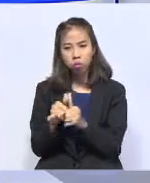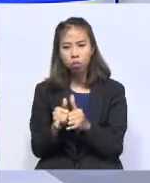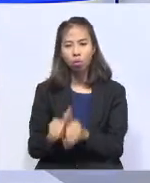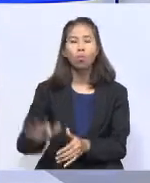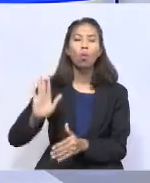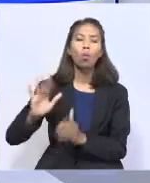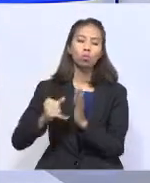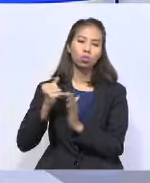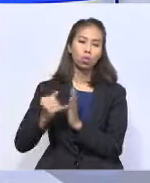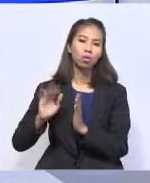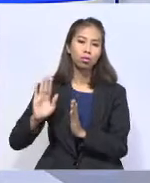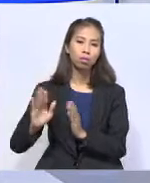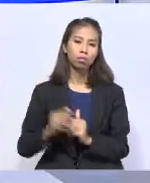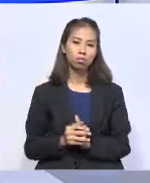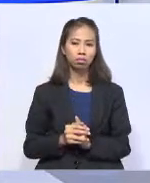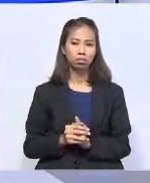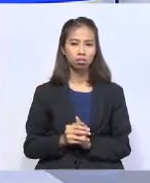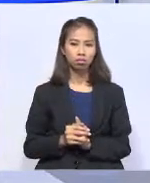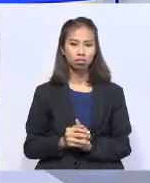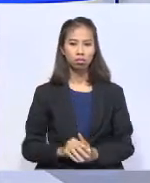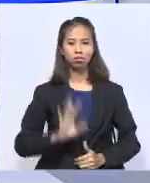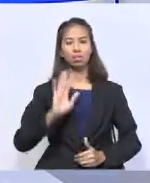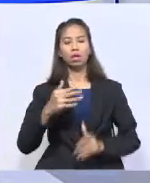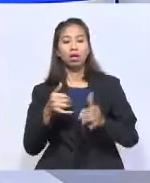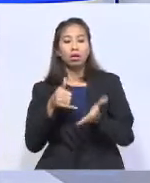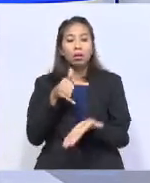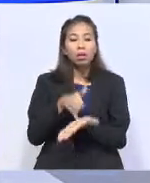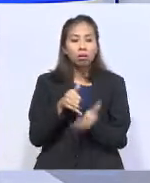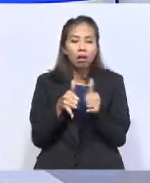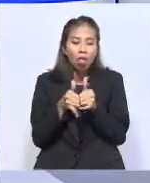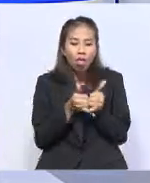มประเพณีของทางจังหวัดแล้วก็คนเนี่ยแหมต้องบอกว่าแทบจะไม่มีที่ยืนอยู่แค่นี้ ค่ะ